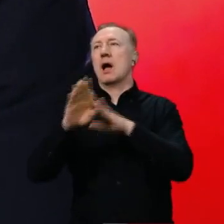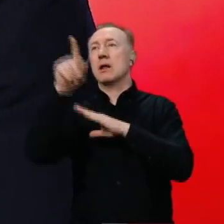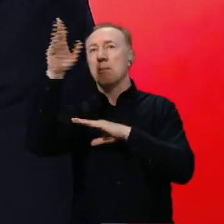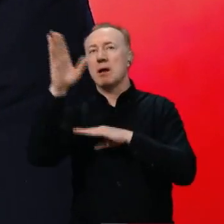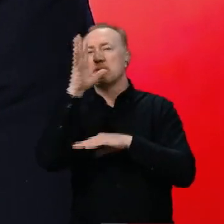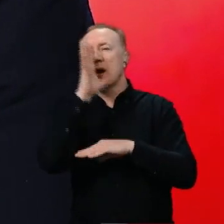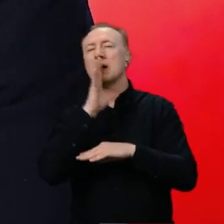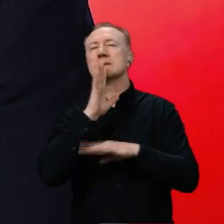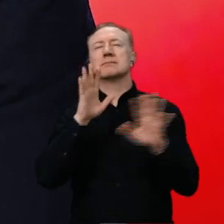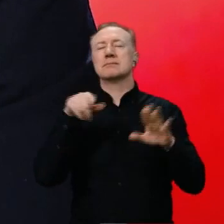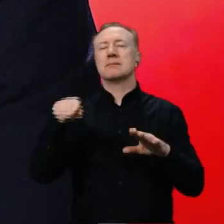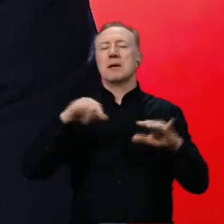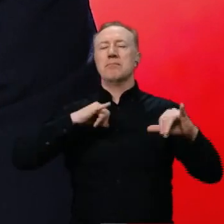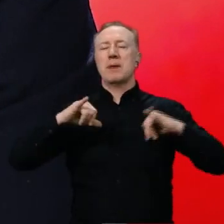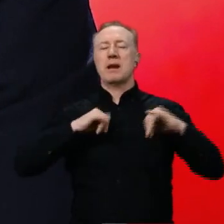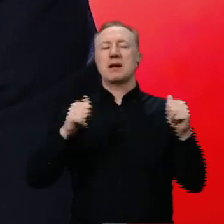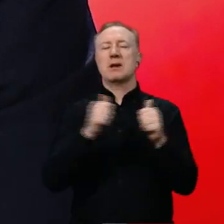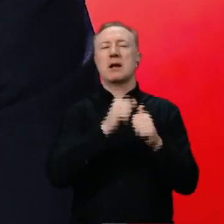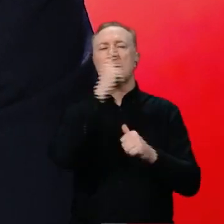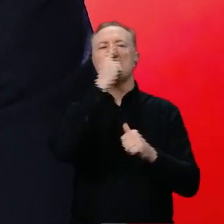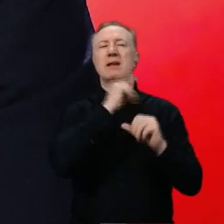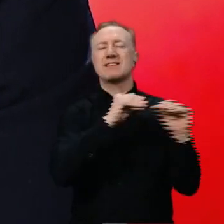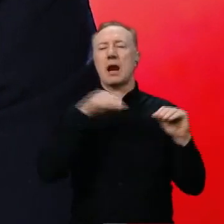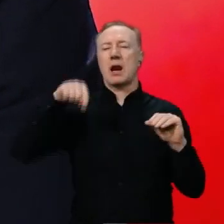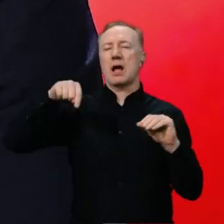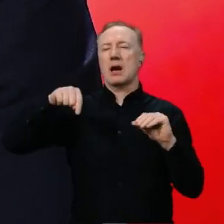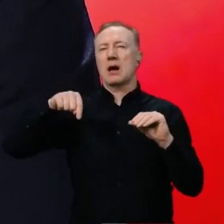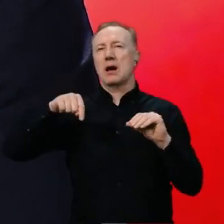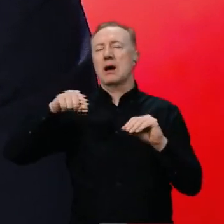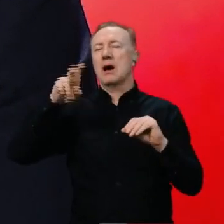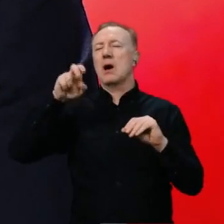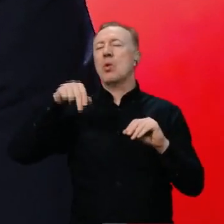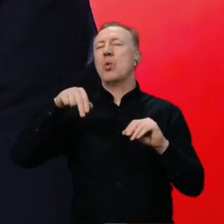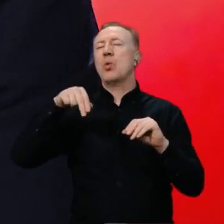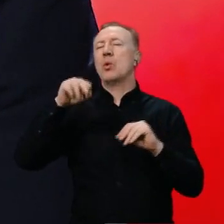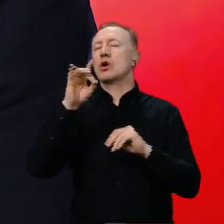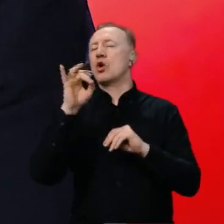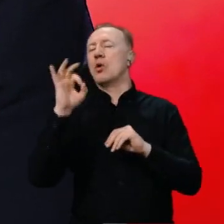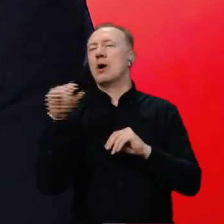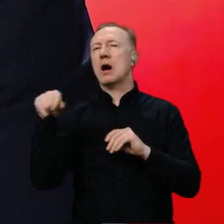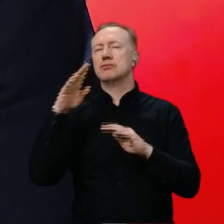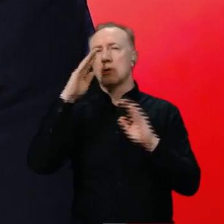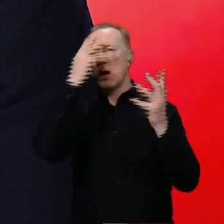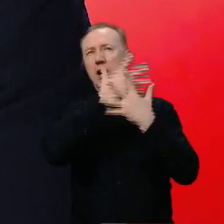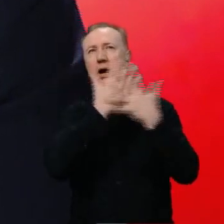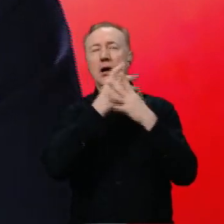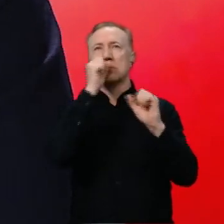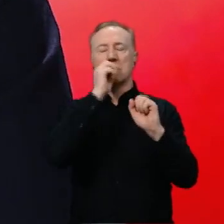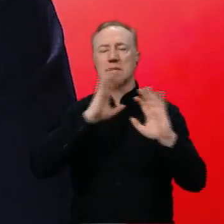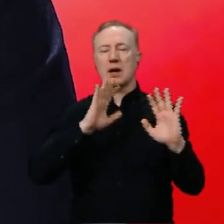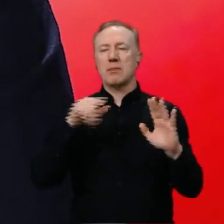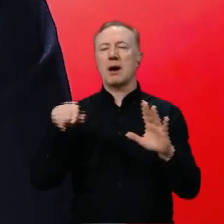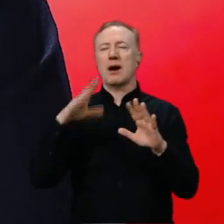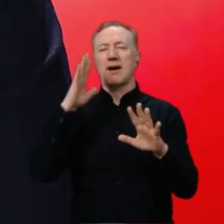ma przypadku w jego działalności, prawda? Nie ma przypadku, wydaje mi się, w tych informacjach wokół Paulo Sousy, które pojawiają się przed